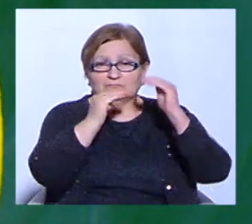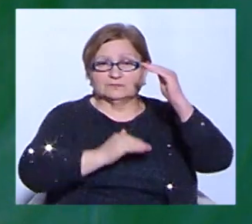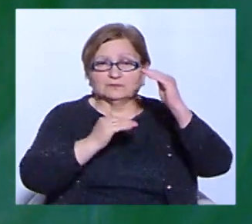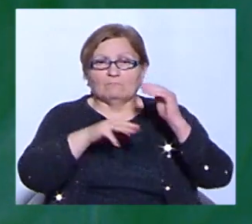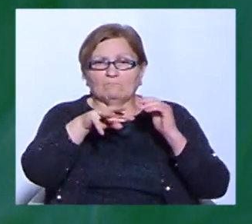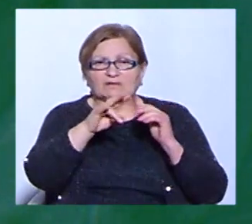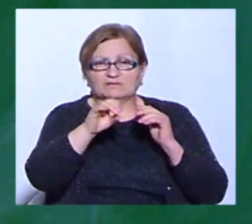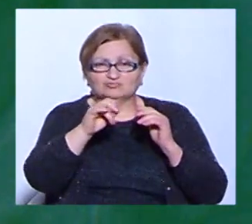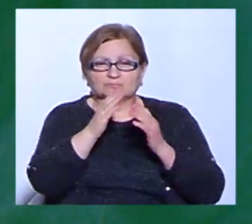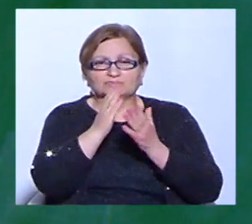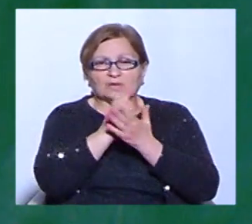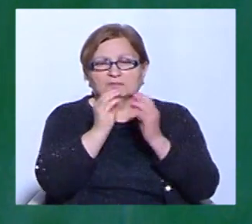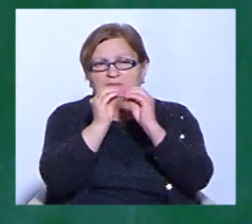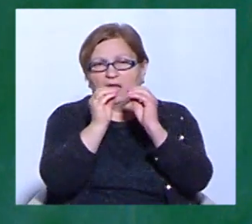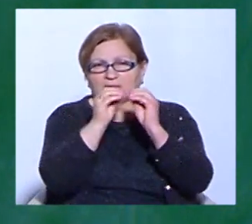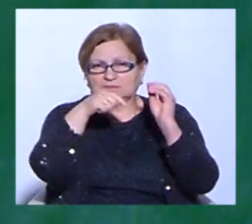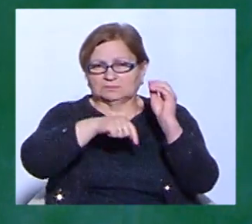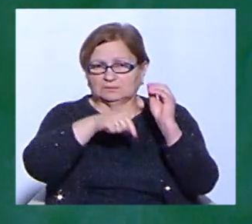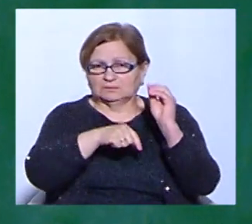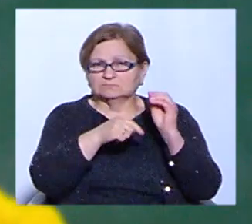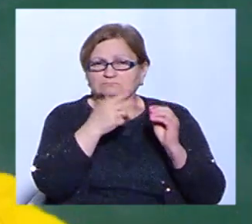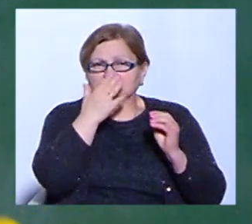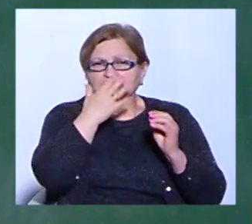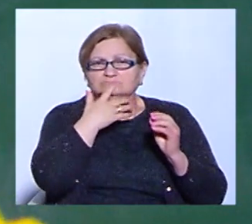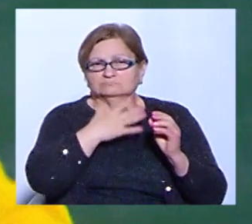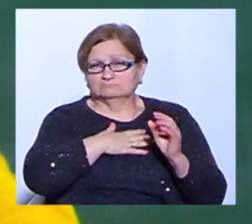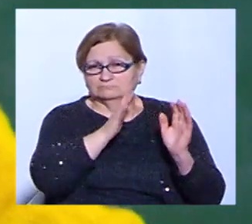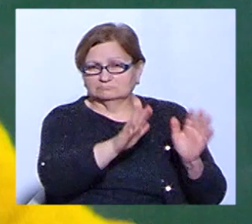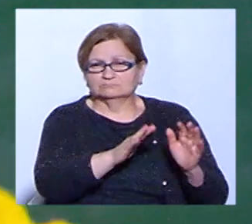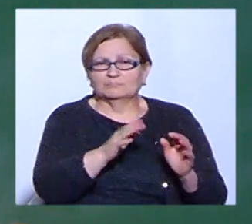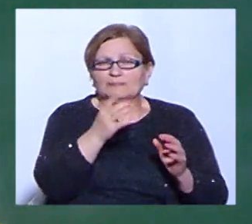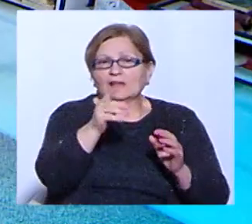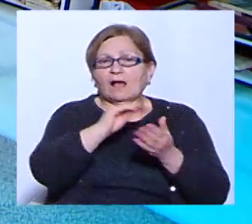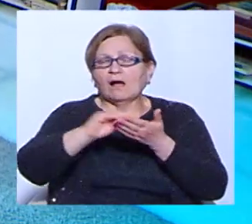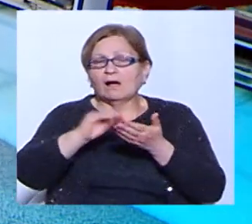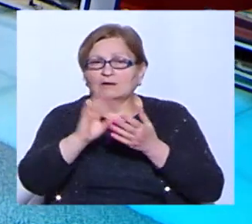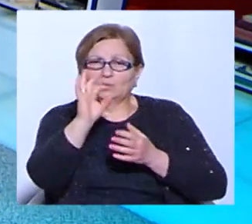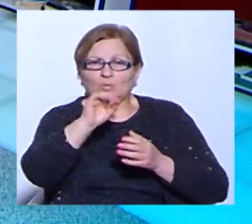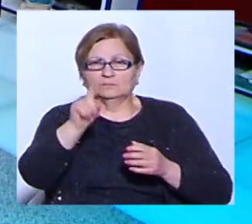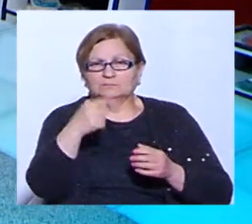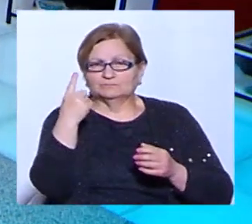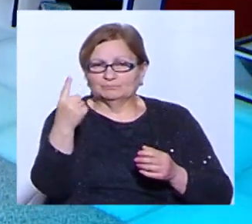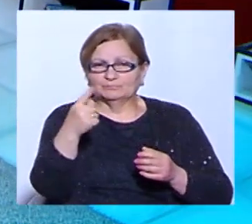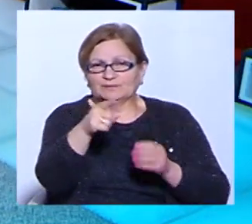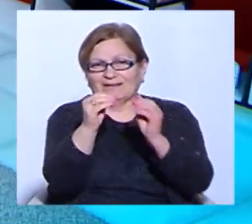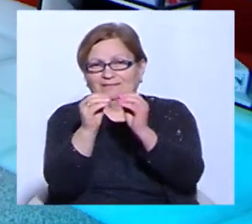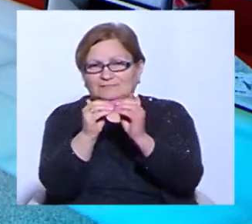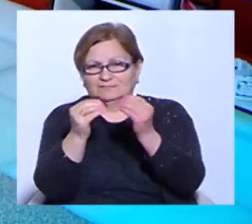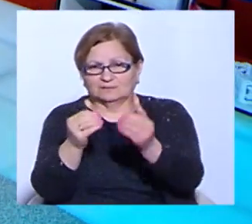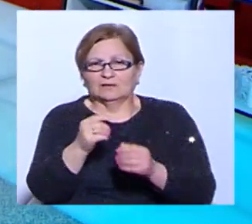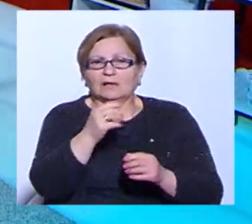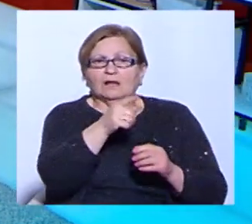მოიაზრება, რომ აქვს 10-ის ჯერადი. ამისათვის ჩვენ გვაქვს ესეთი ჩანაწერი: 0.1. 0, 1 მიასედისთვის გვაქვს